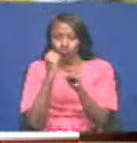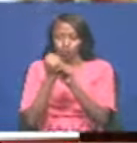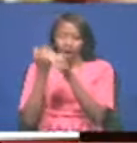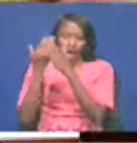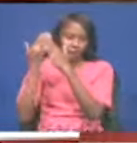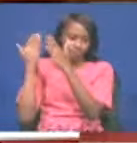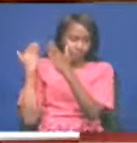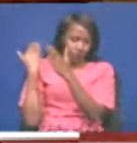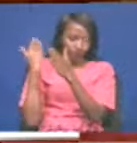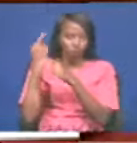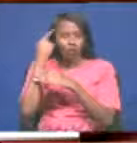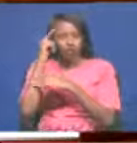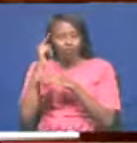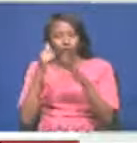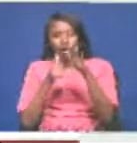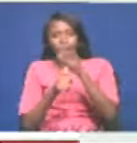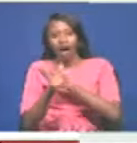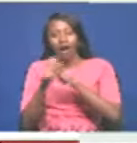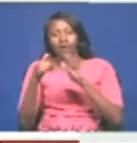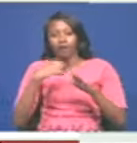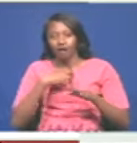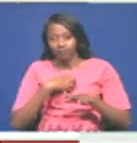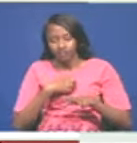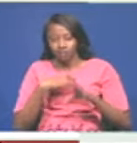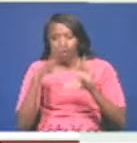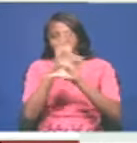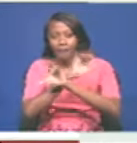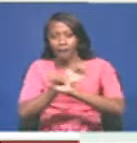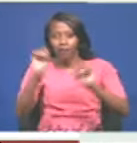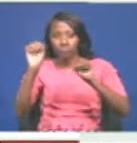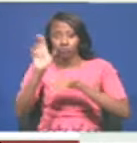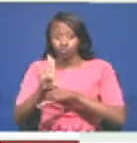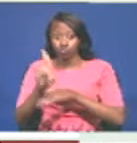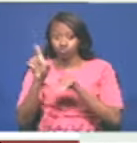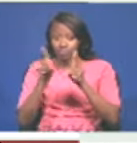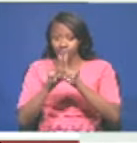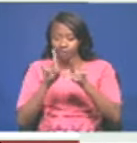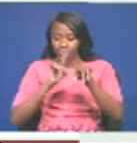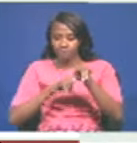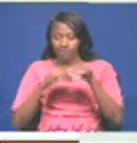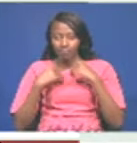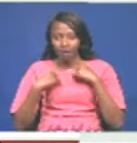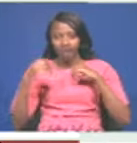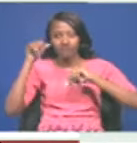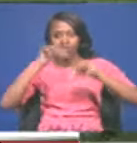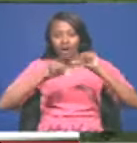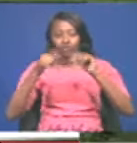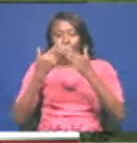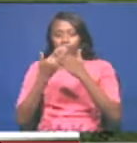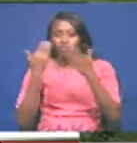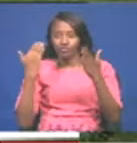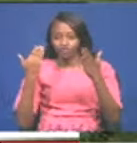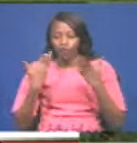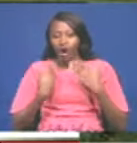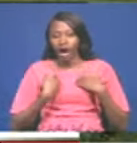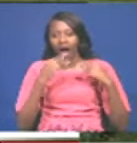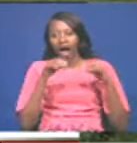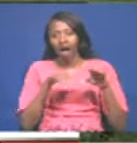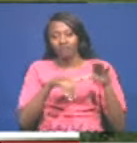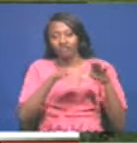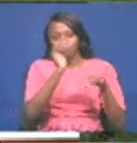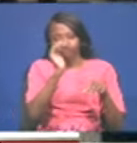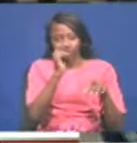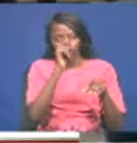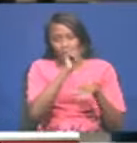ya 4 chini ya Rais mstaafu Uhuru Kenyatta. Mkutano huo ulikuwa unahitimisha utawala wa serikali iliyoondoka mamlakani ambao muhula